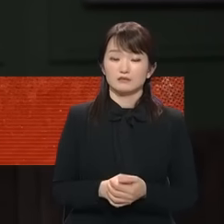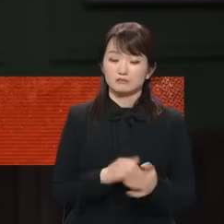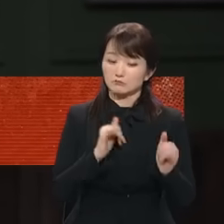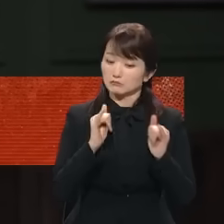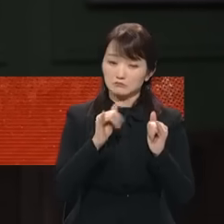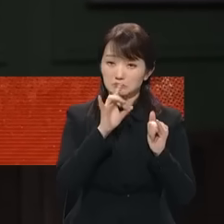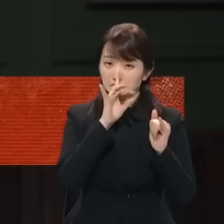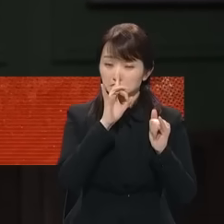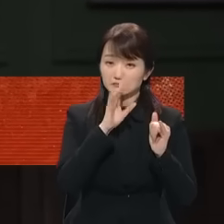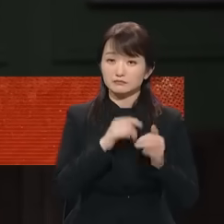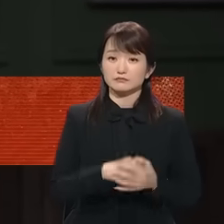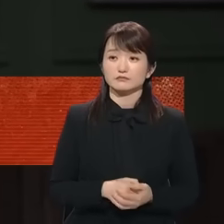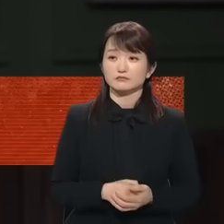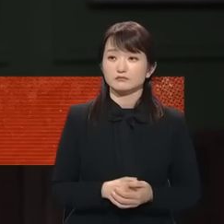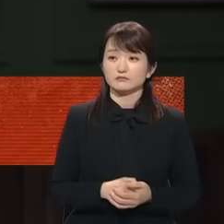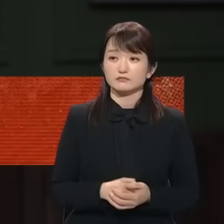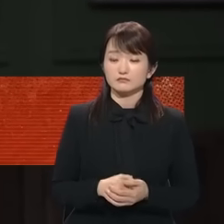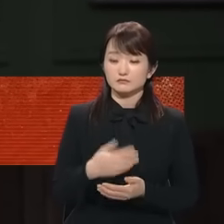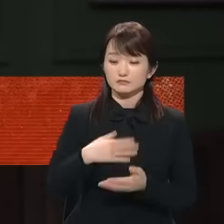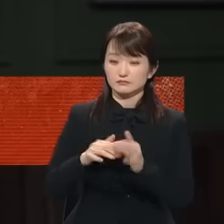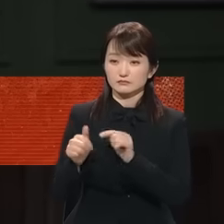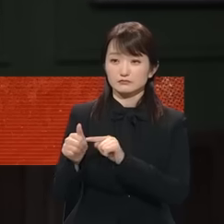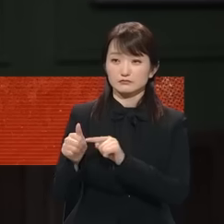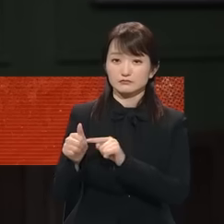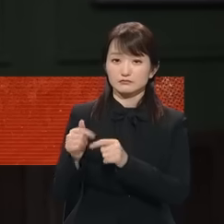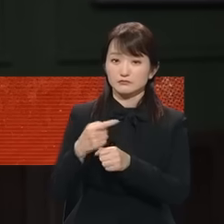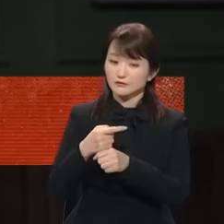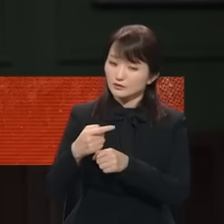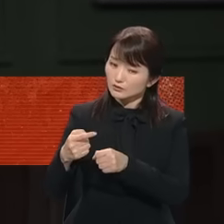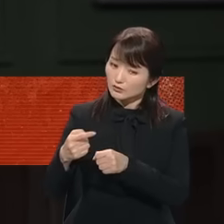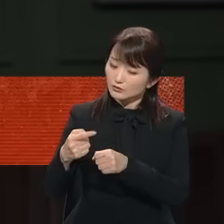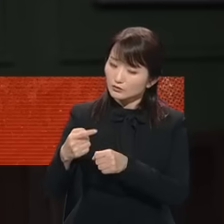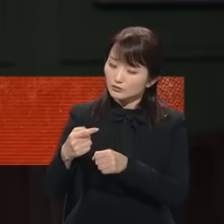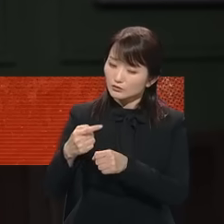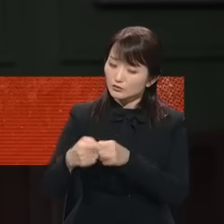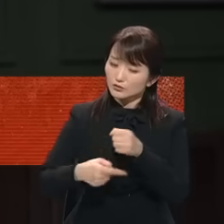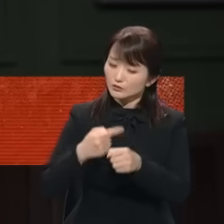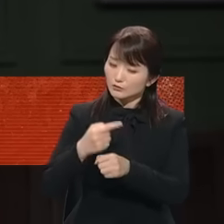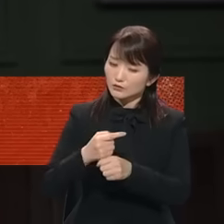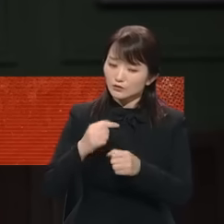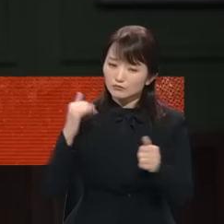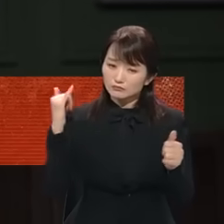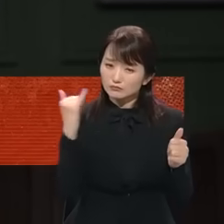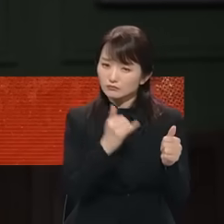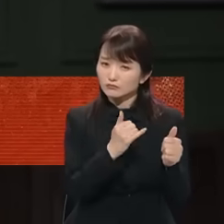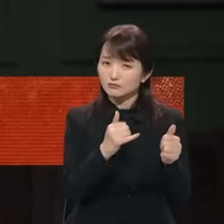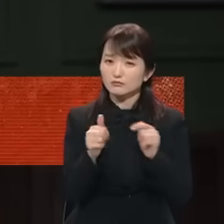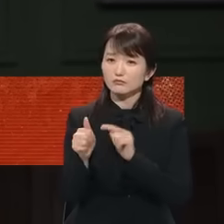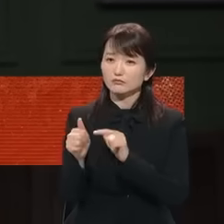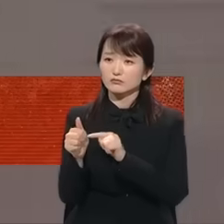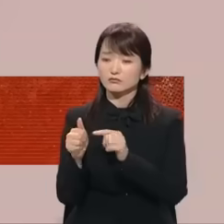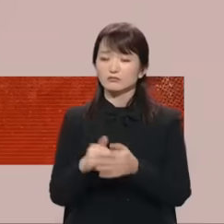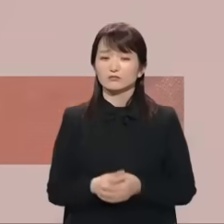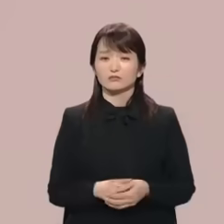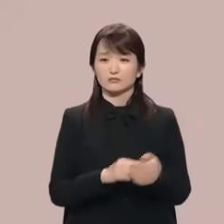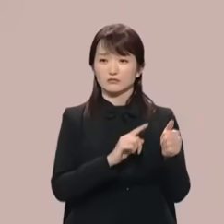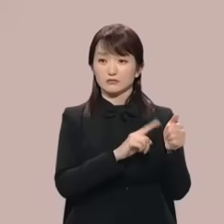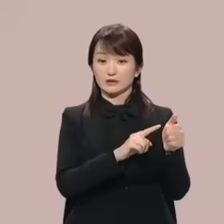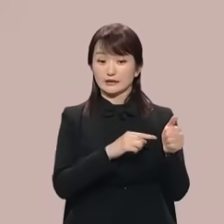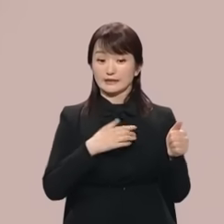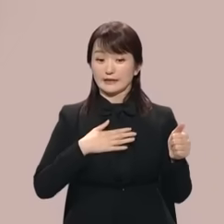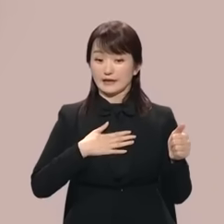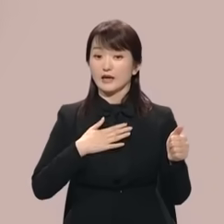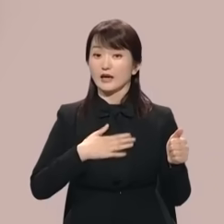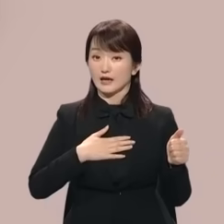끊겼습니다 그러다가이 남성 지인으로부터 한 1년 만에가 연락을 받게 됐는데 갑자기이 친구가 제보자한테 내가